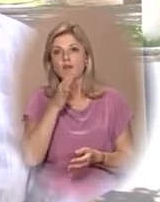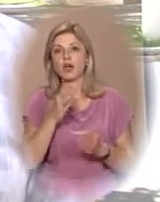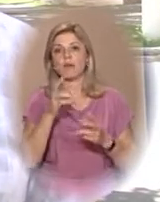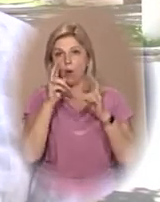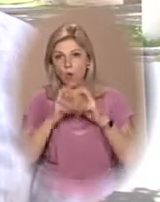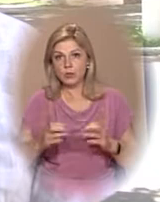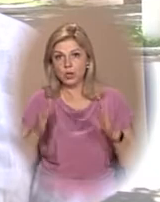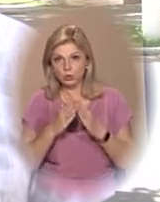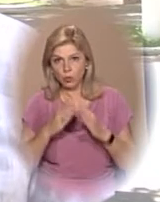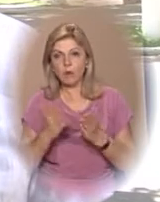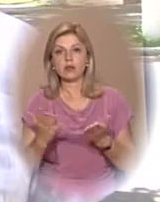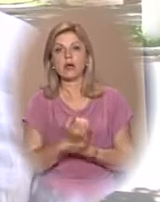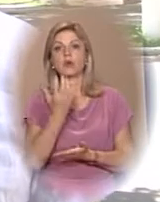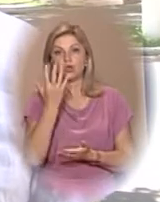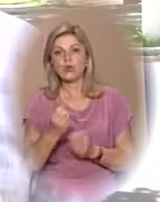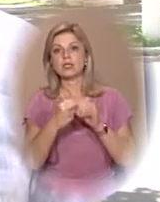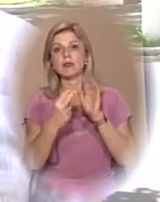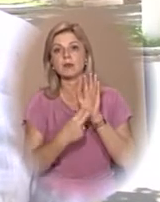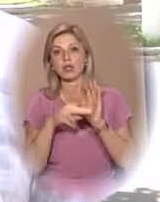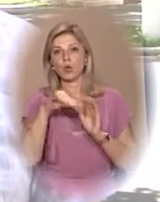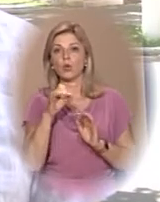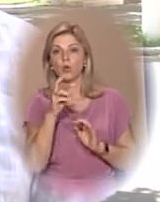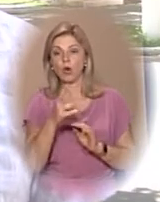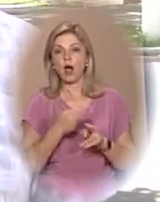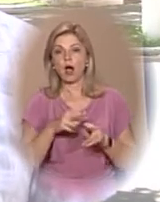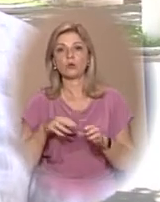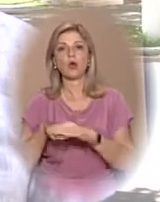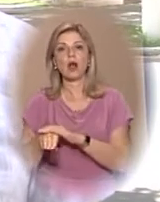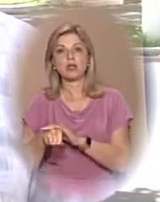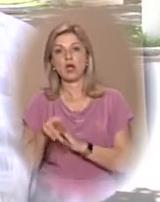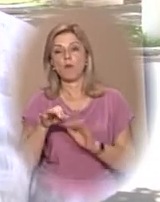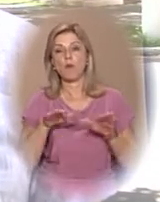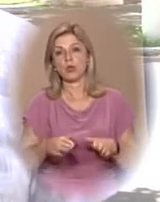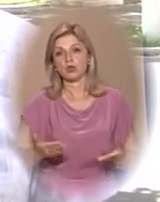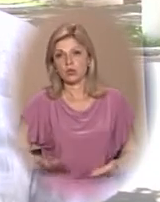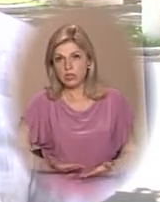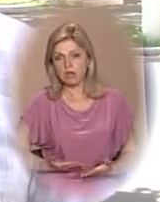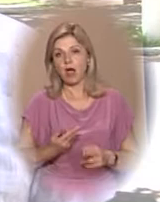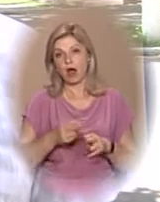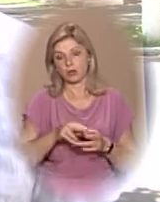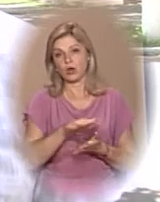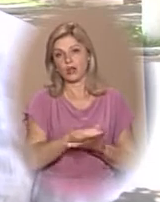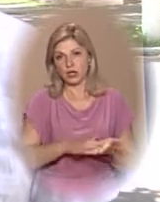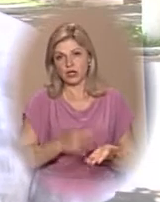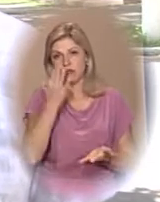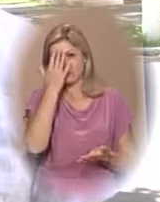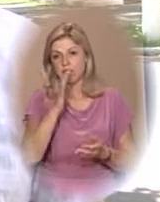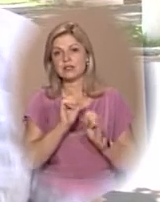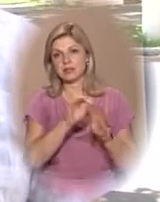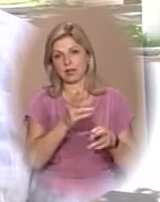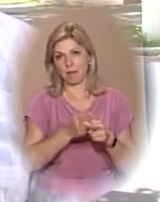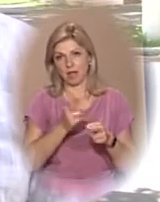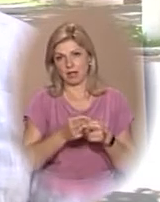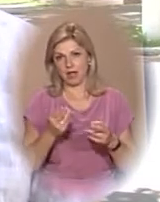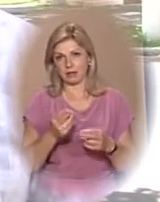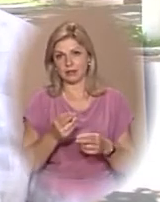еще обнаружено 17 люков, которые хранились у них по месту их жительства, вот, и которые в дальнейшем они собирались сдать на